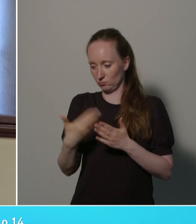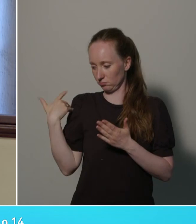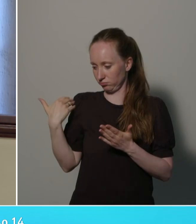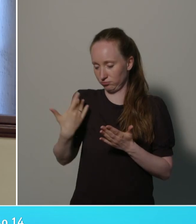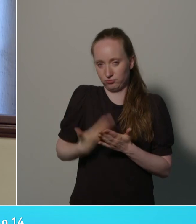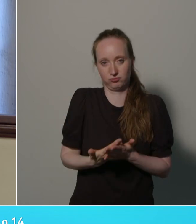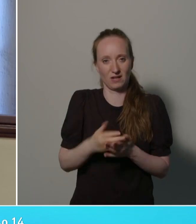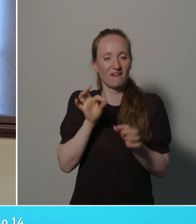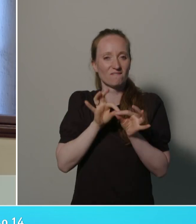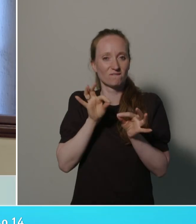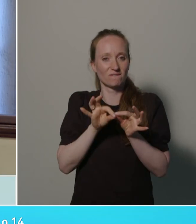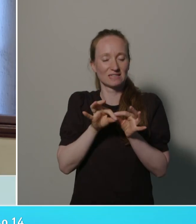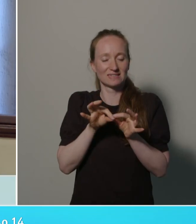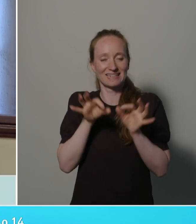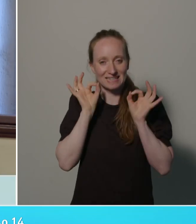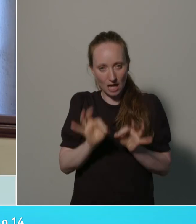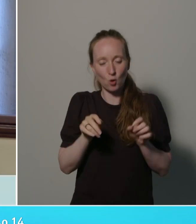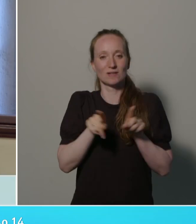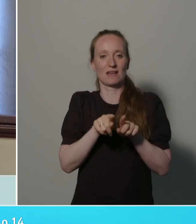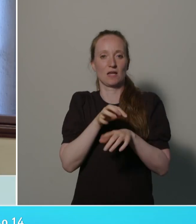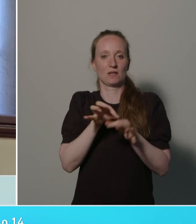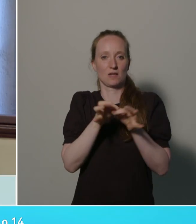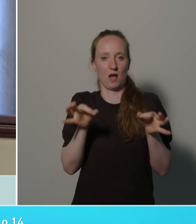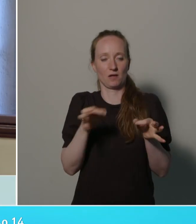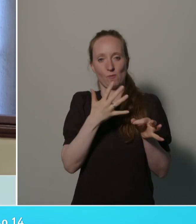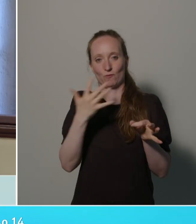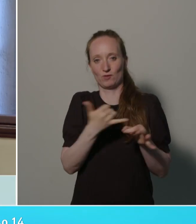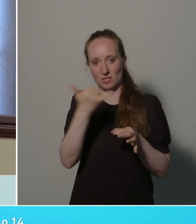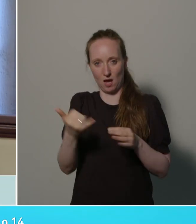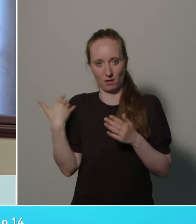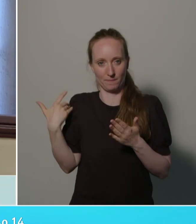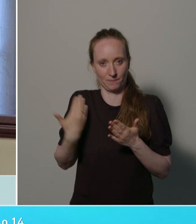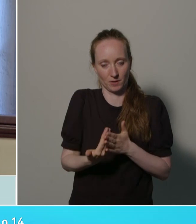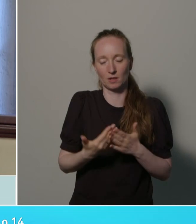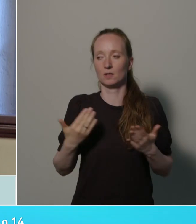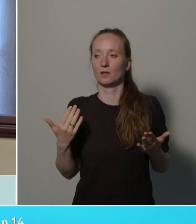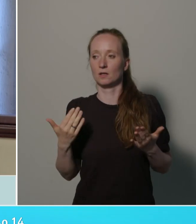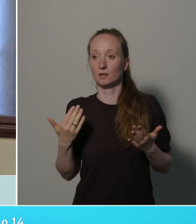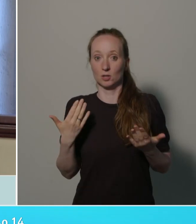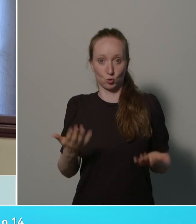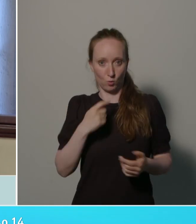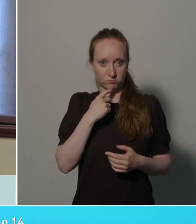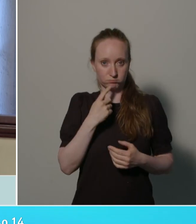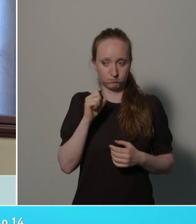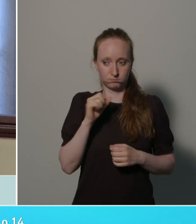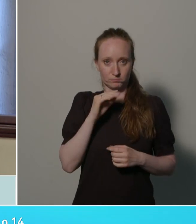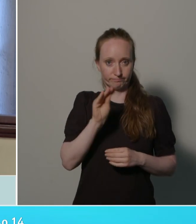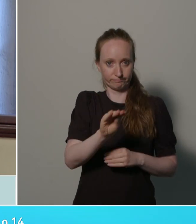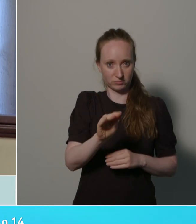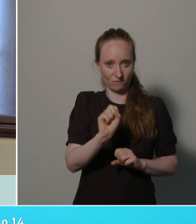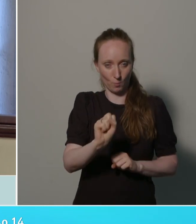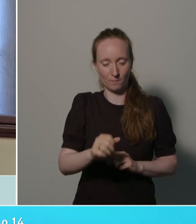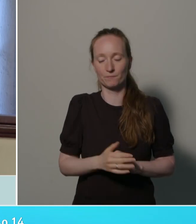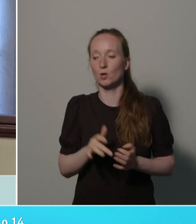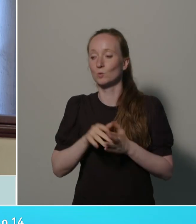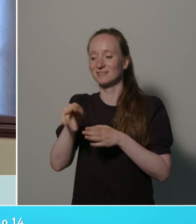ich unmittelbar miterlebt habe, was auf dieser Fläche, die jetzt zur Bebauung steht oder erstmal zum